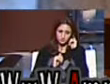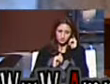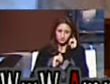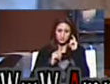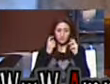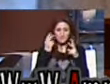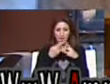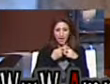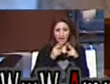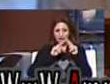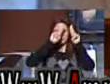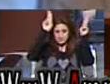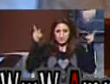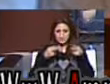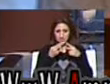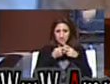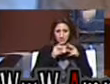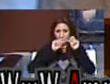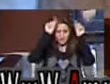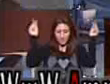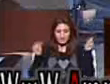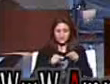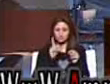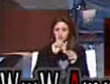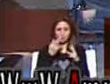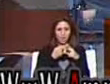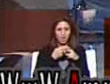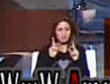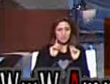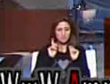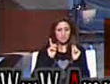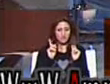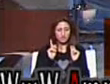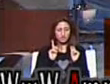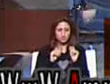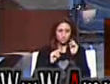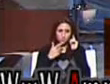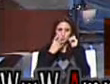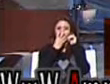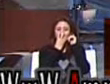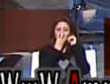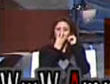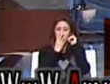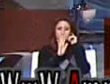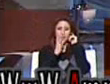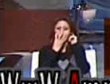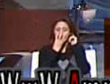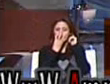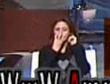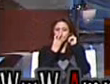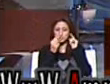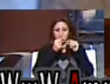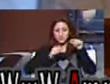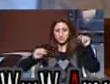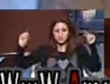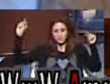عادم ولا غاز؟ لا مفيش غاز عندنا اصلا في الحضانه خالص، احنا كل اللي عندنا اكسجين، يعني في المواسير في الانابيب اكسجين واير هواء. اصل